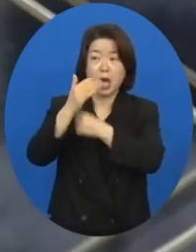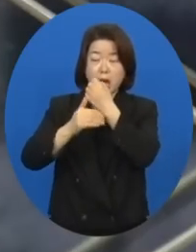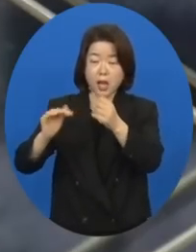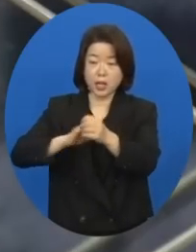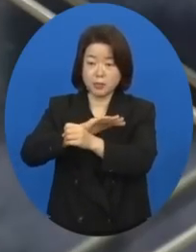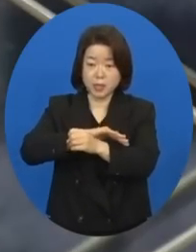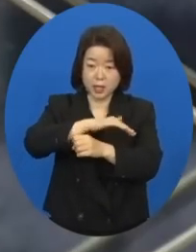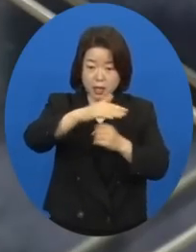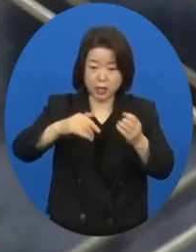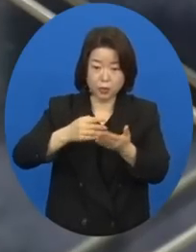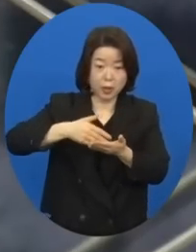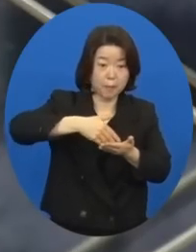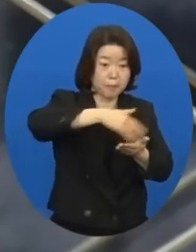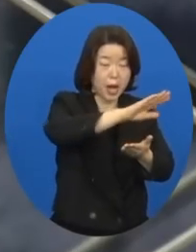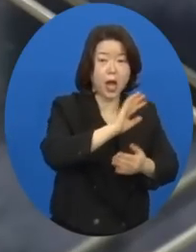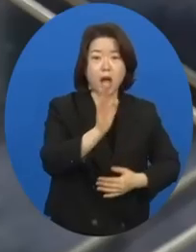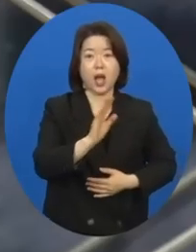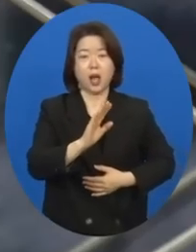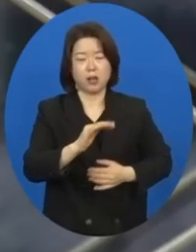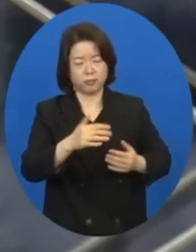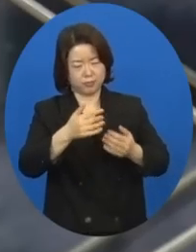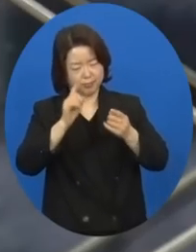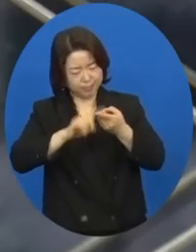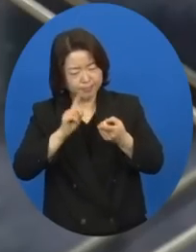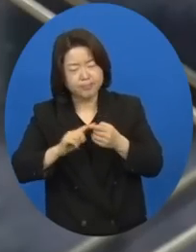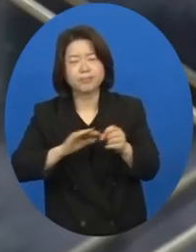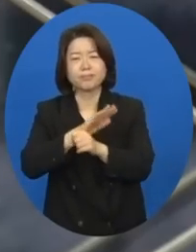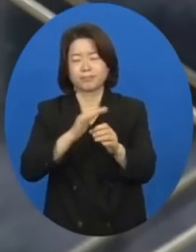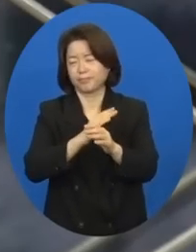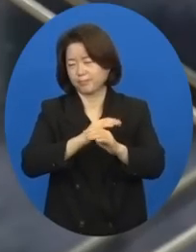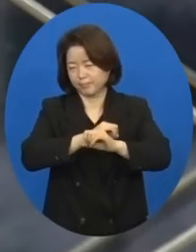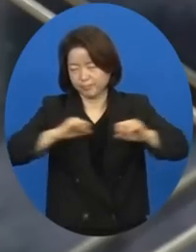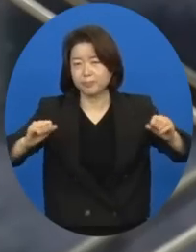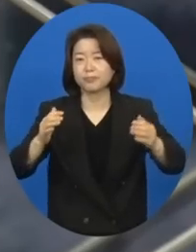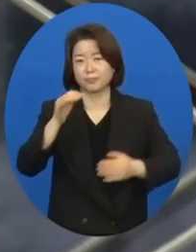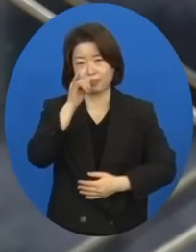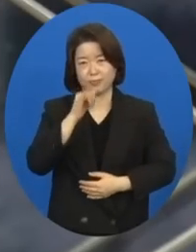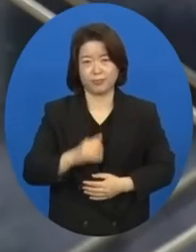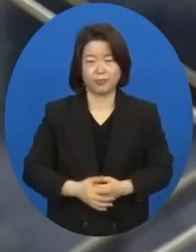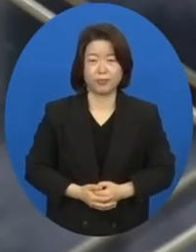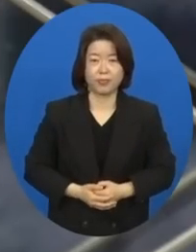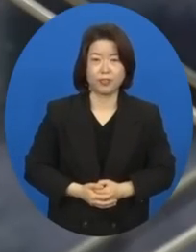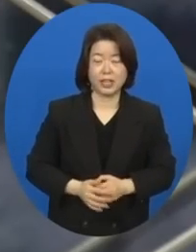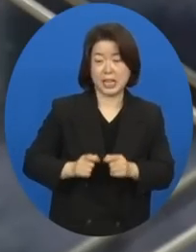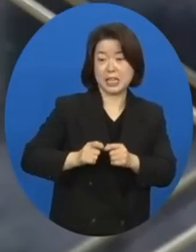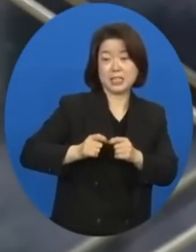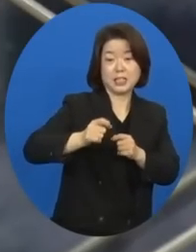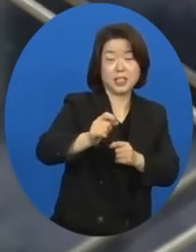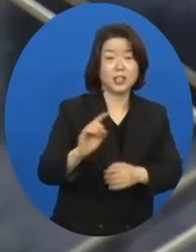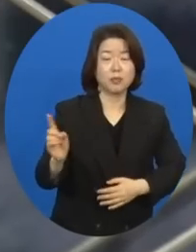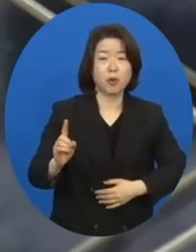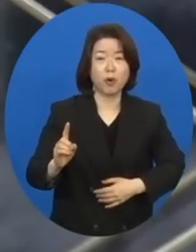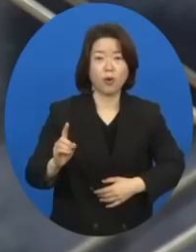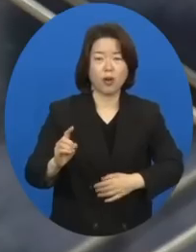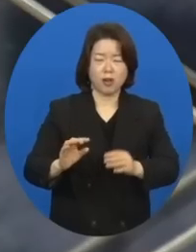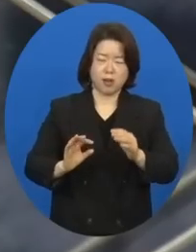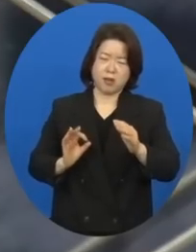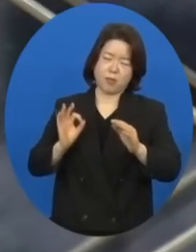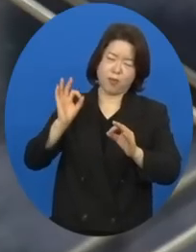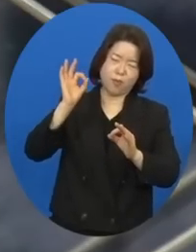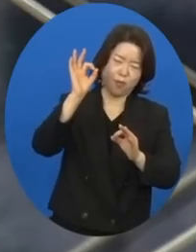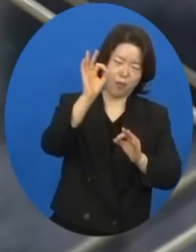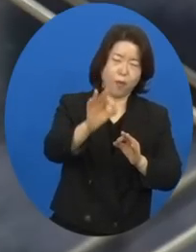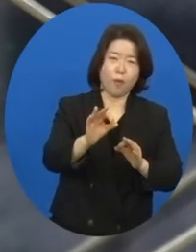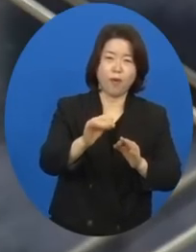일이 없을 정도로 넓은 사랑인 것이죠. 그럼 길이는 어떨까요? 끝없이 무궁한 사랑, 창세전에